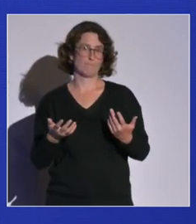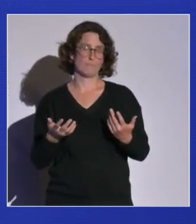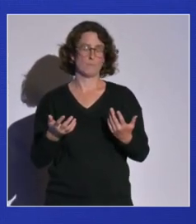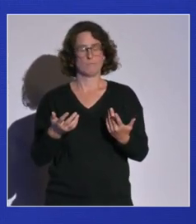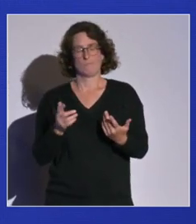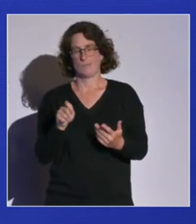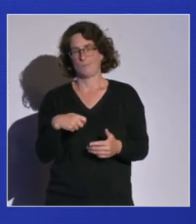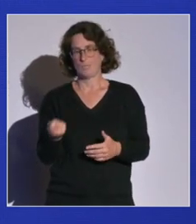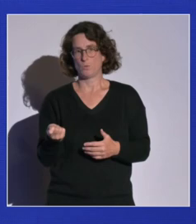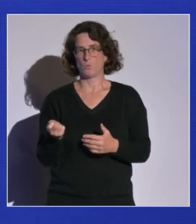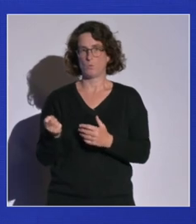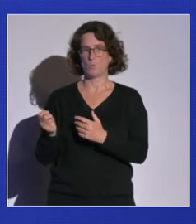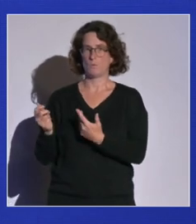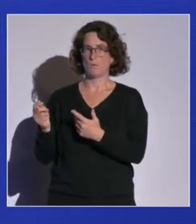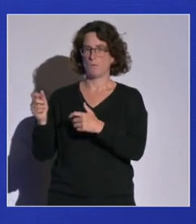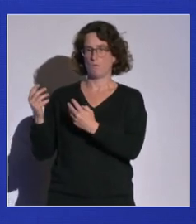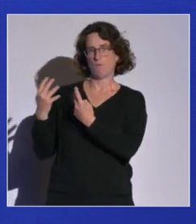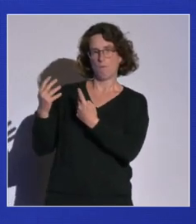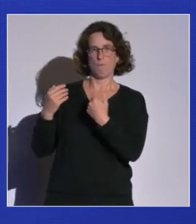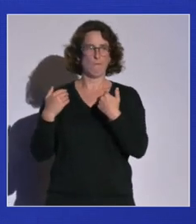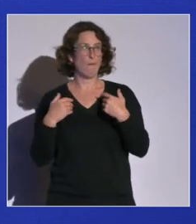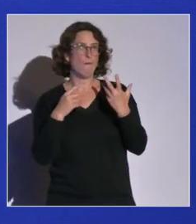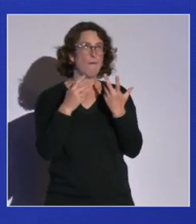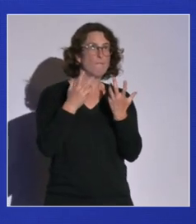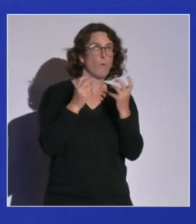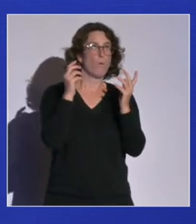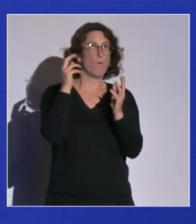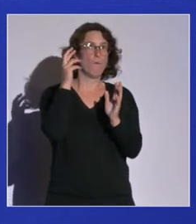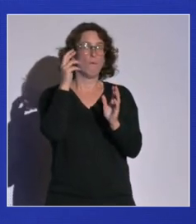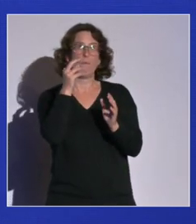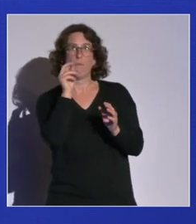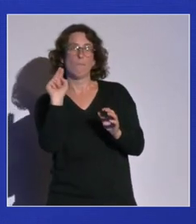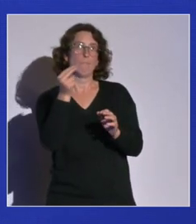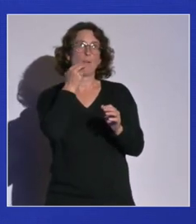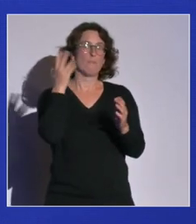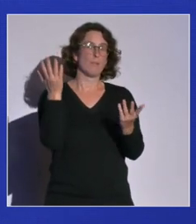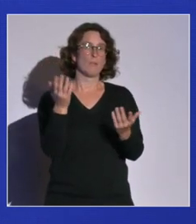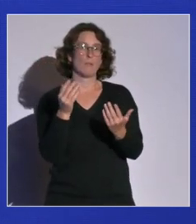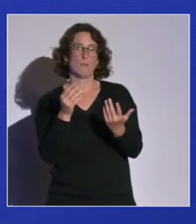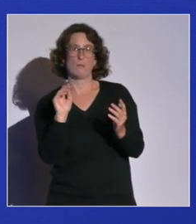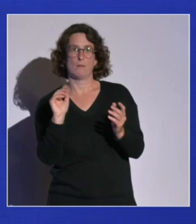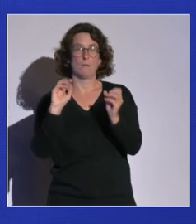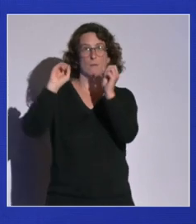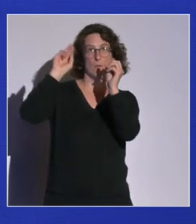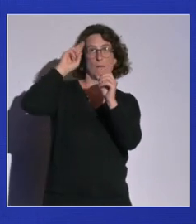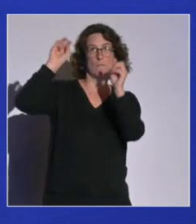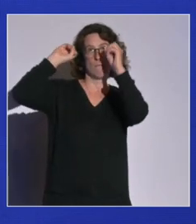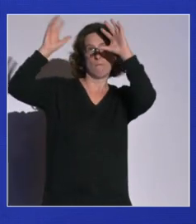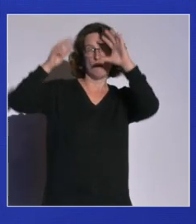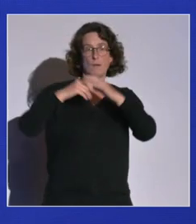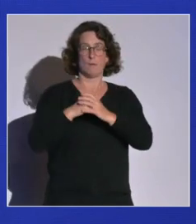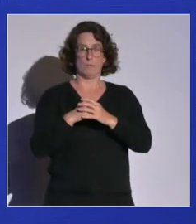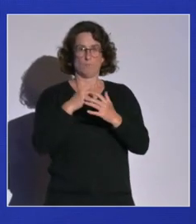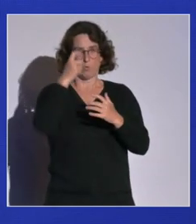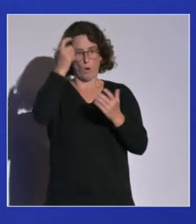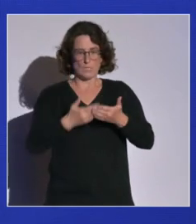pour idéaliste, je crois qu'à l'école, on peut redresser la situation en très peu de temps.